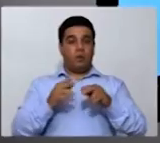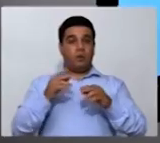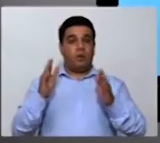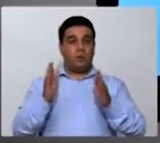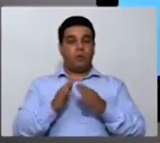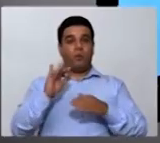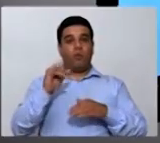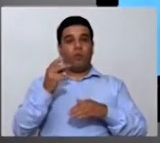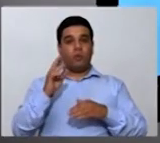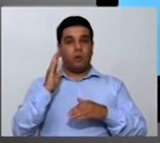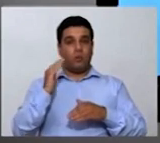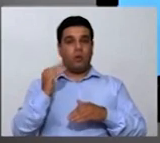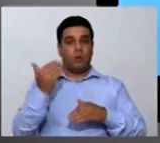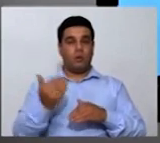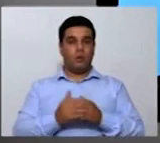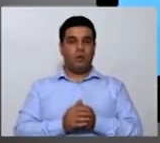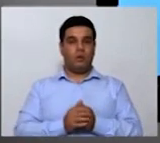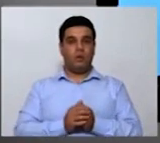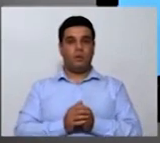funksiya bo'ladi.